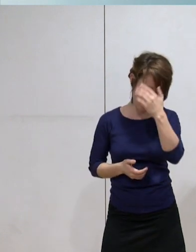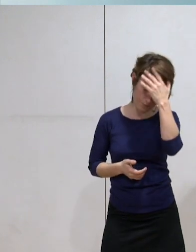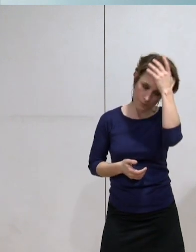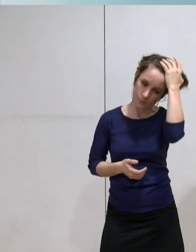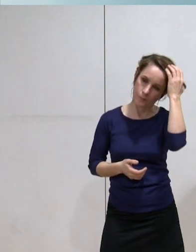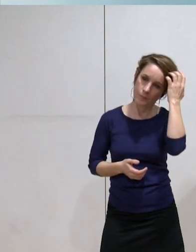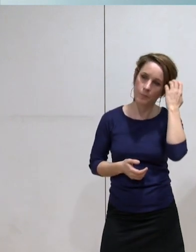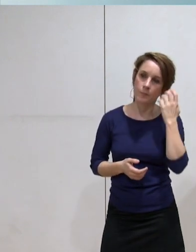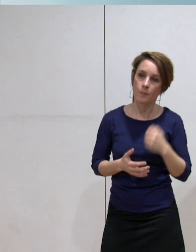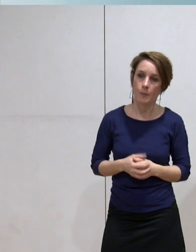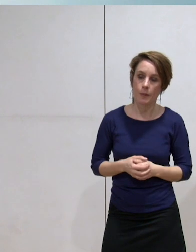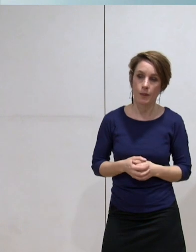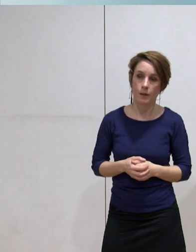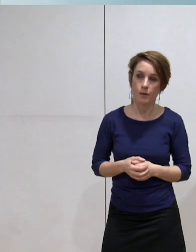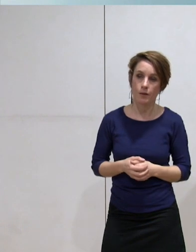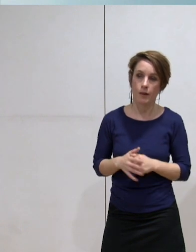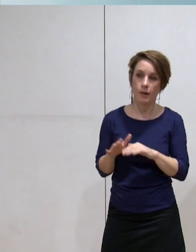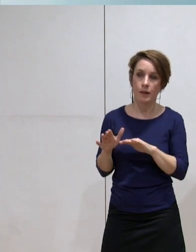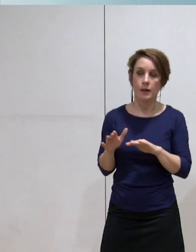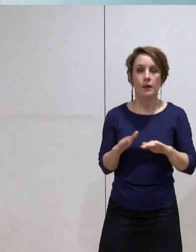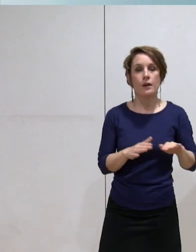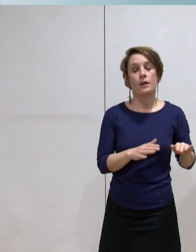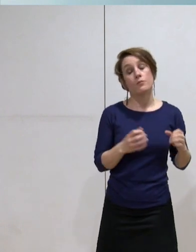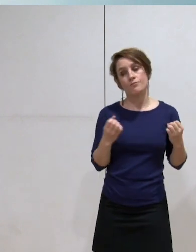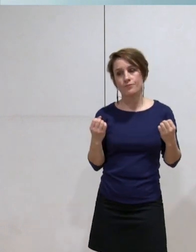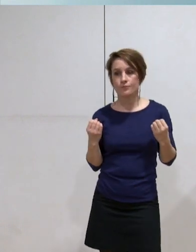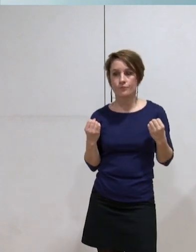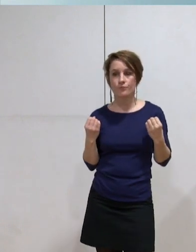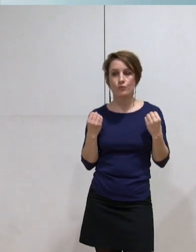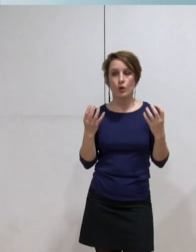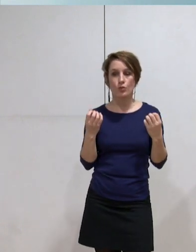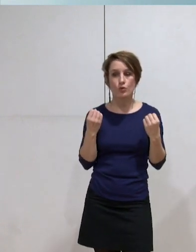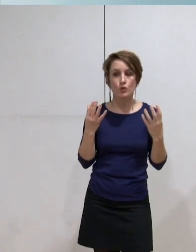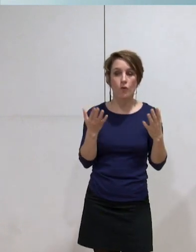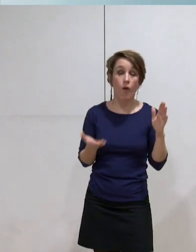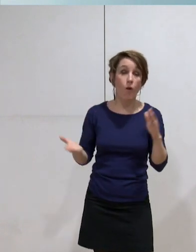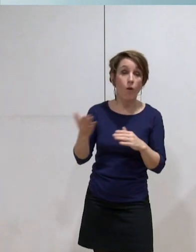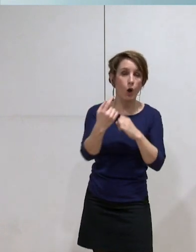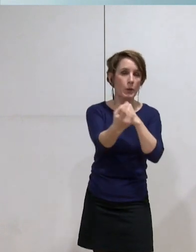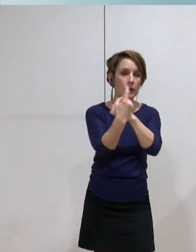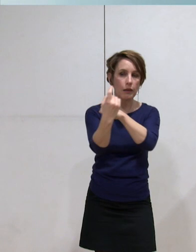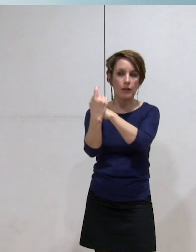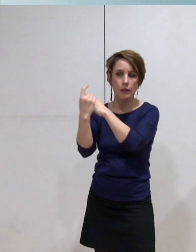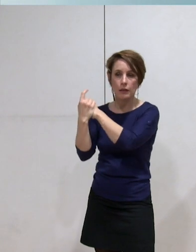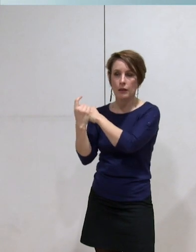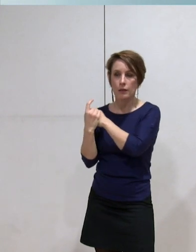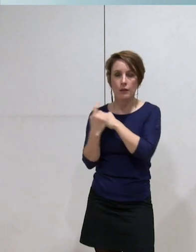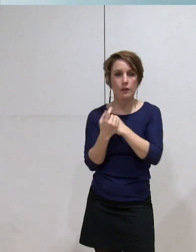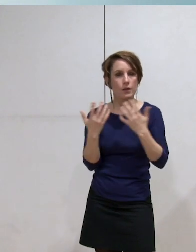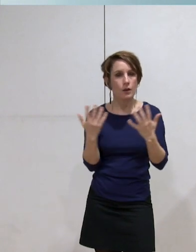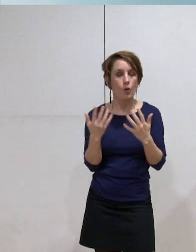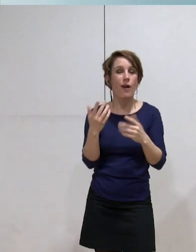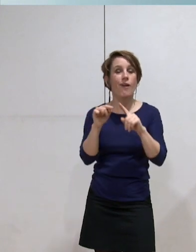l'emprunt souvent on nous enfin on nous a reproché de ne pas agréger les budgets